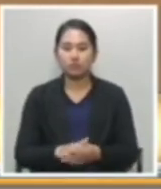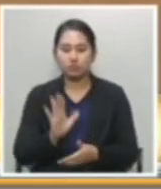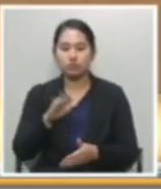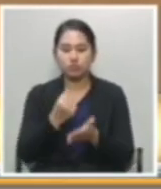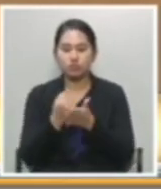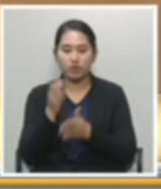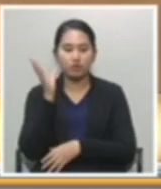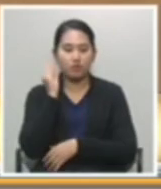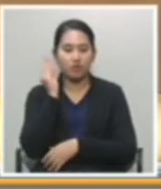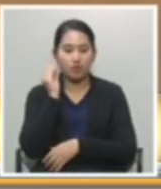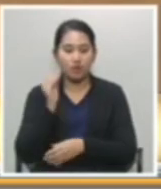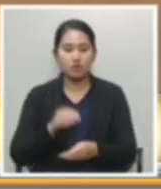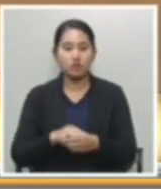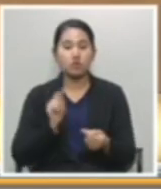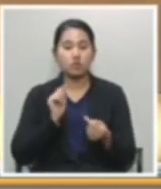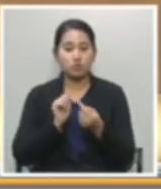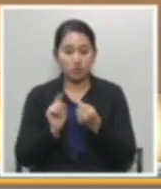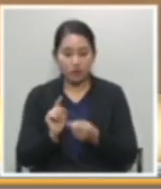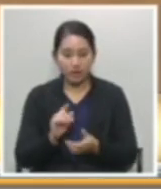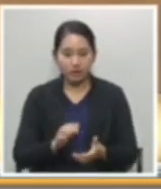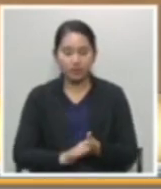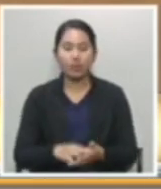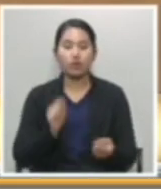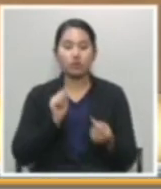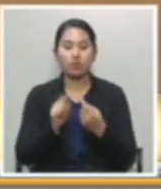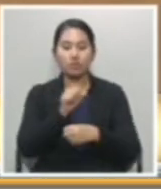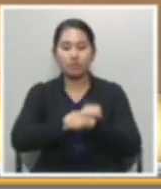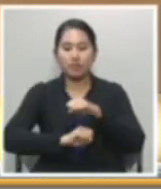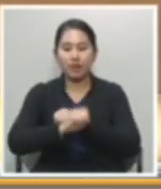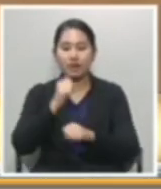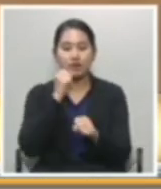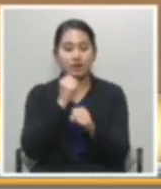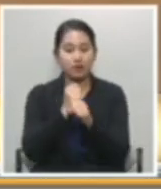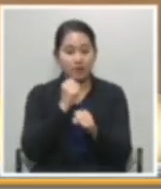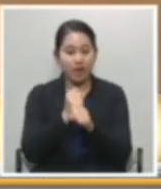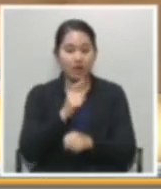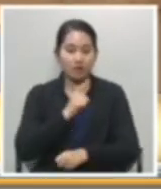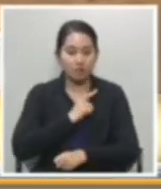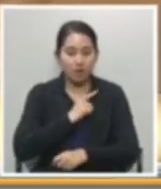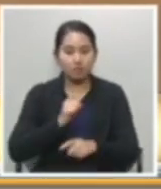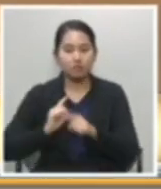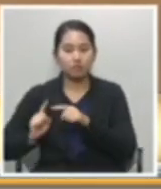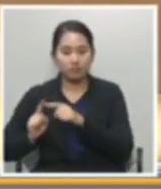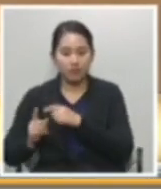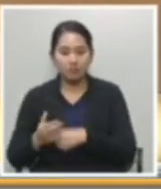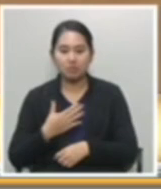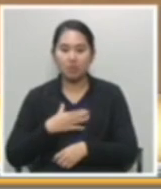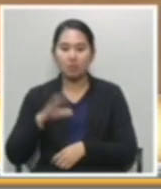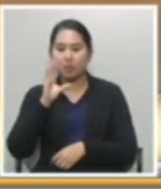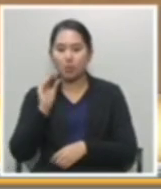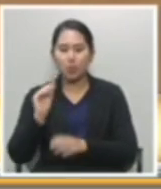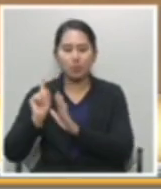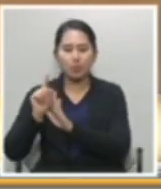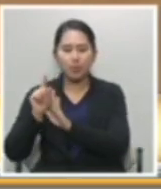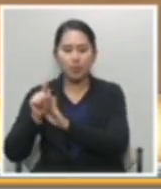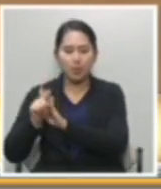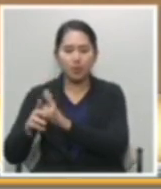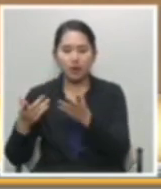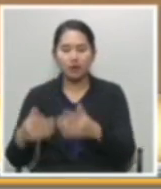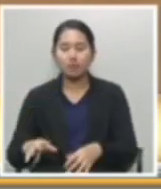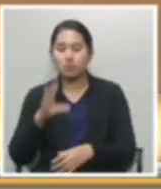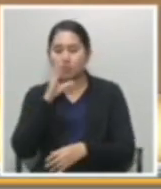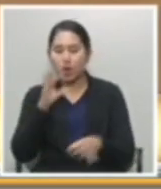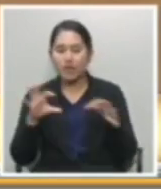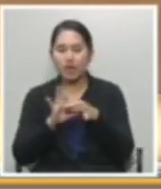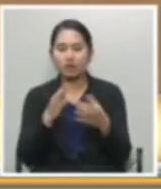ครับมันต้องพิสูจน์กันตรงการปฏิบัติหน้าที่ตรงนี้ที่พูดมานี่หลายนาทีนี่ท่านยังไม่เข้าประเด็นเรื่องงบประม